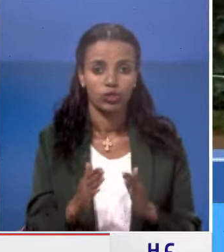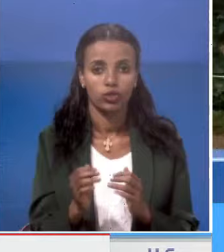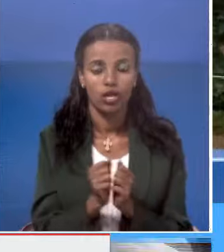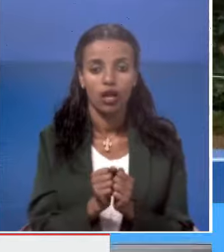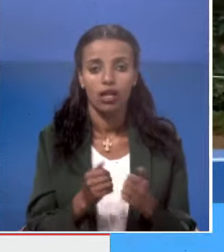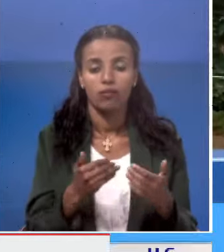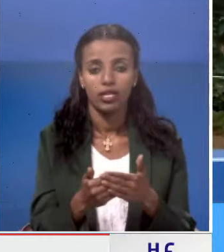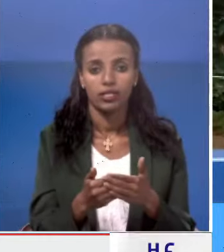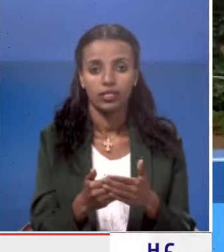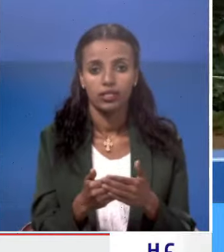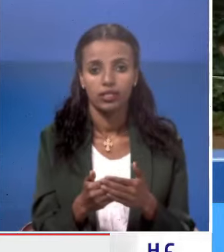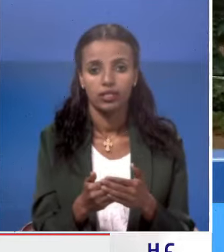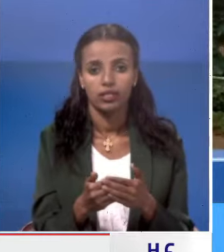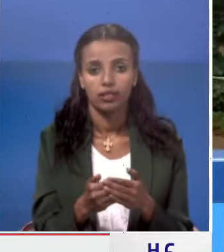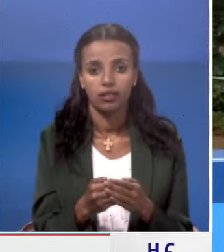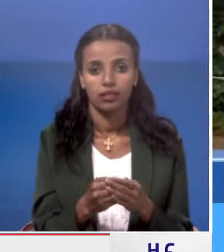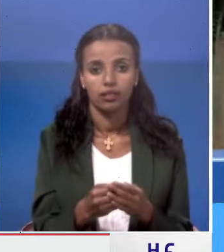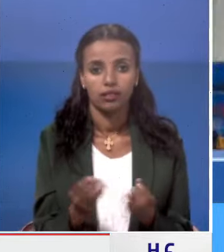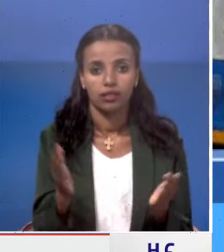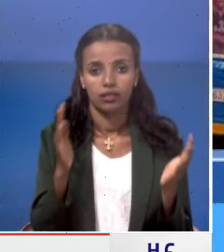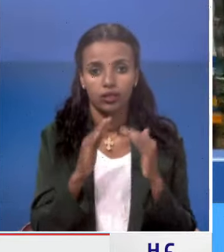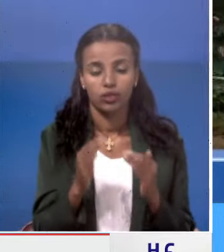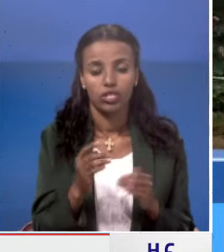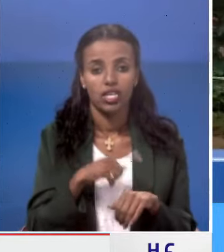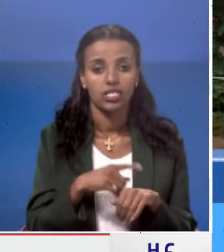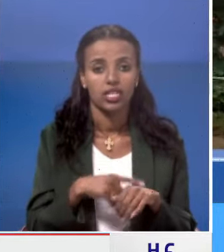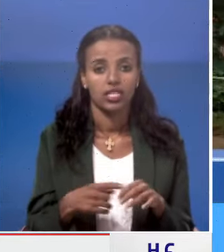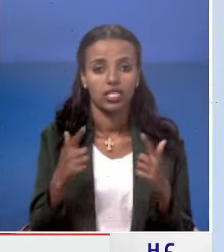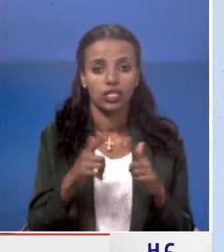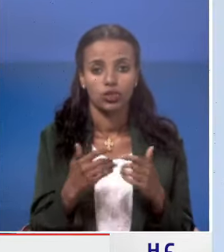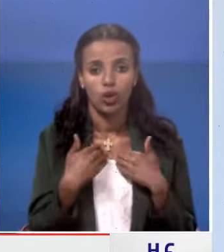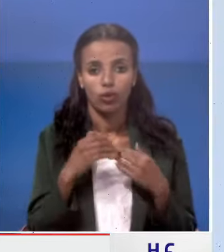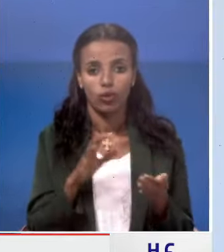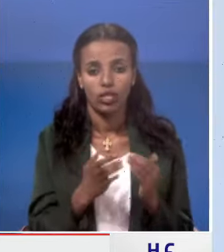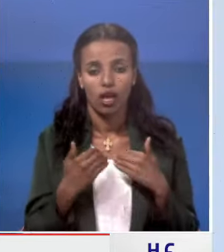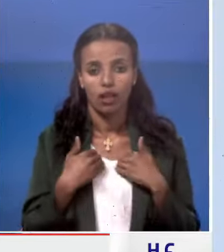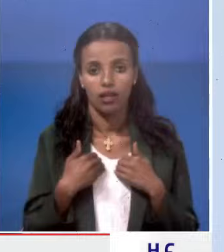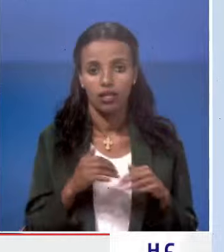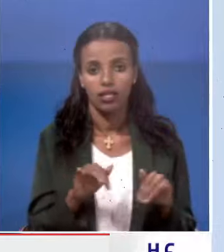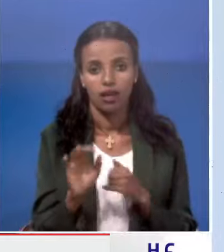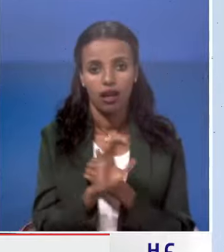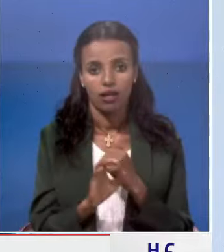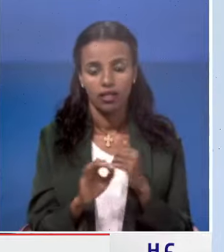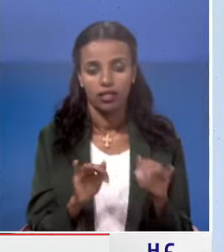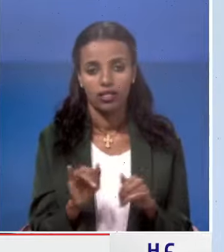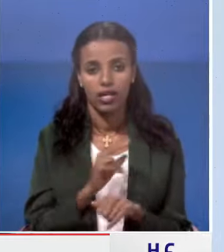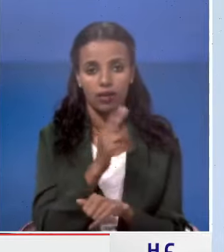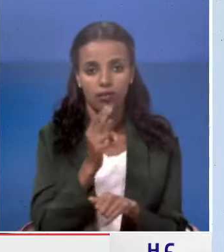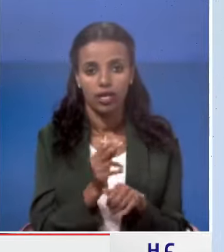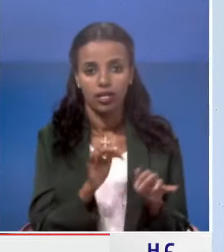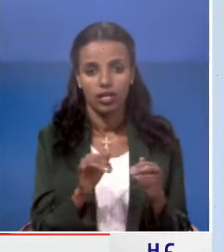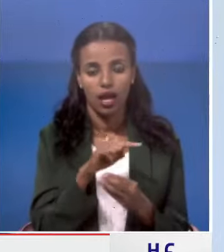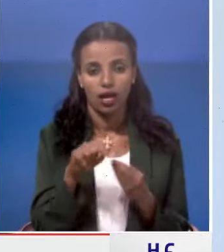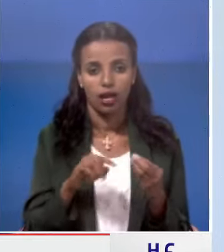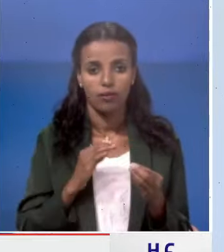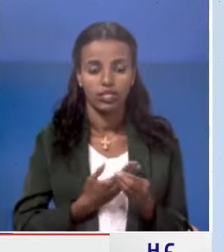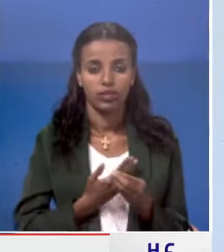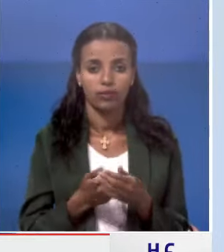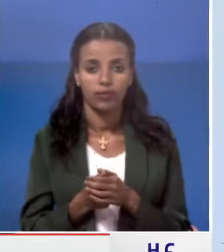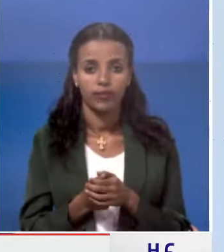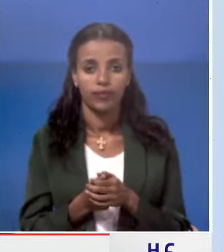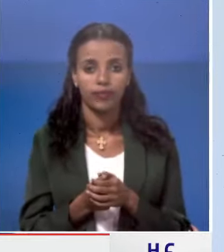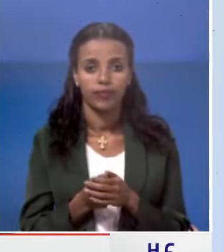ተጽዕኖ መፍጠራቸው ውስብስብ ያለ ችግሮች ተጊዜ ጊዜ እየተከሰቱ ያለበት ሁኔታ ነው ያለው። እንደ ሀገርም እንደ ብሔርም እንደ አካባቢያችንም